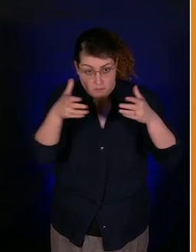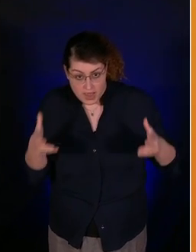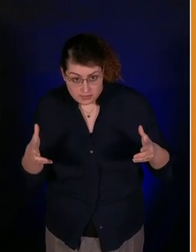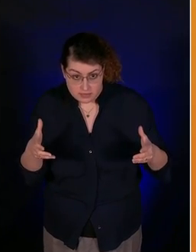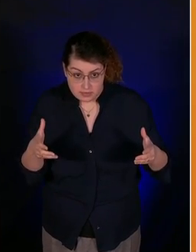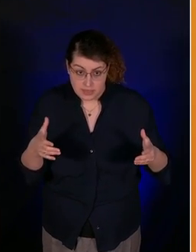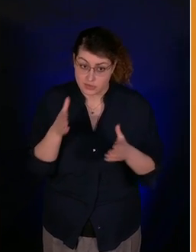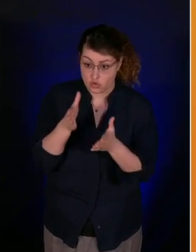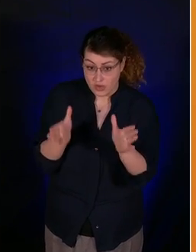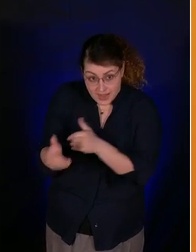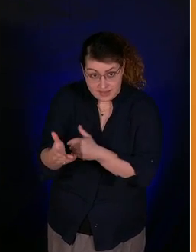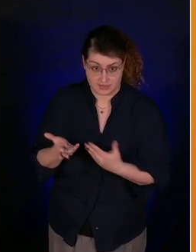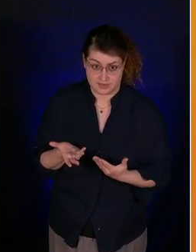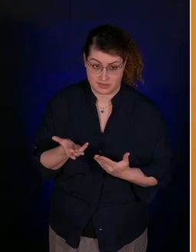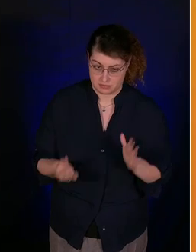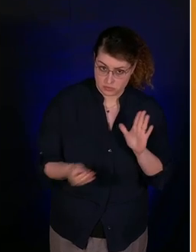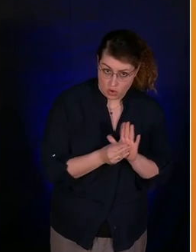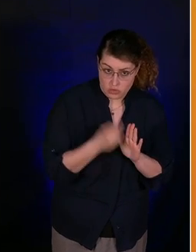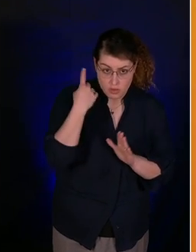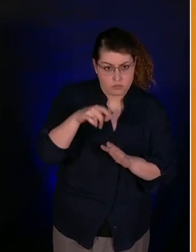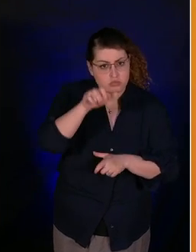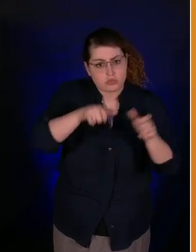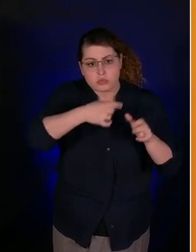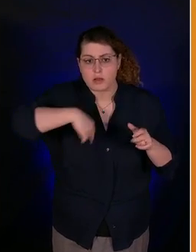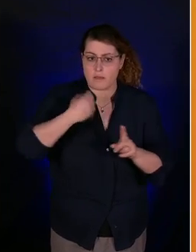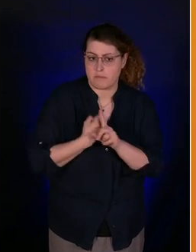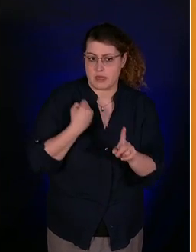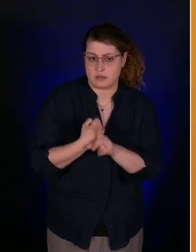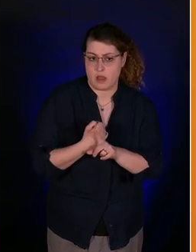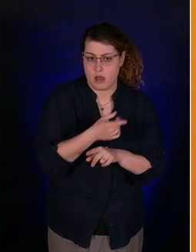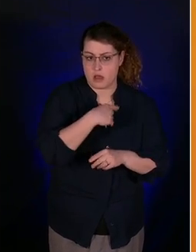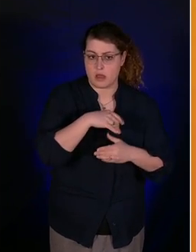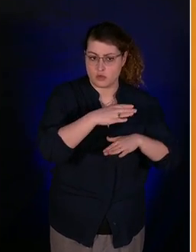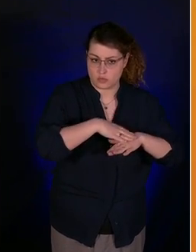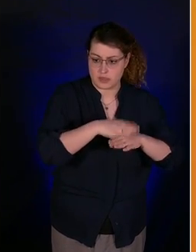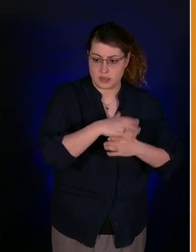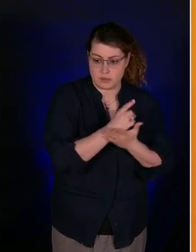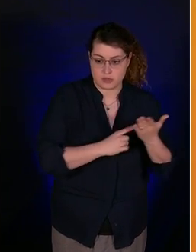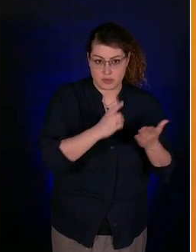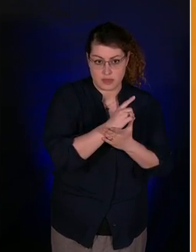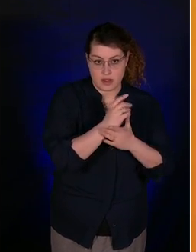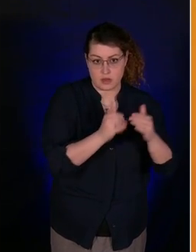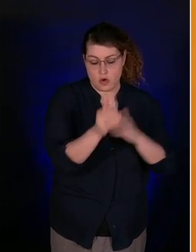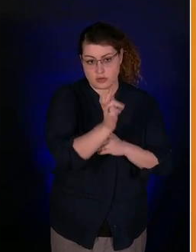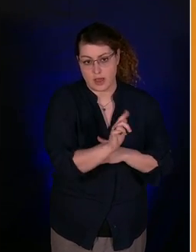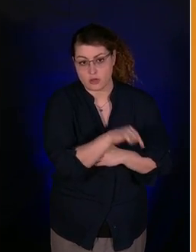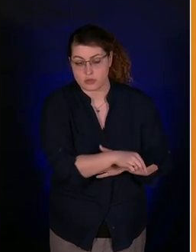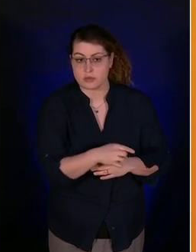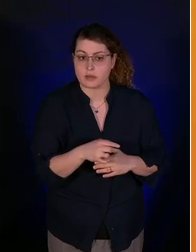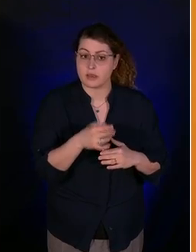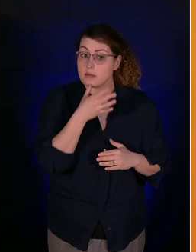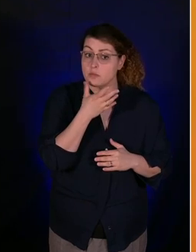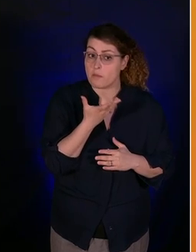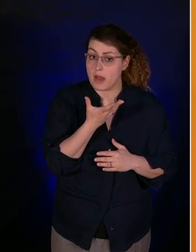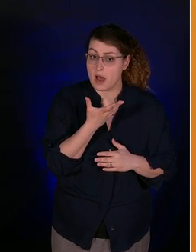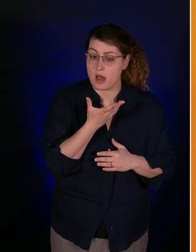et de classe. Pour les militants CGT du Conseil départemental de la Haute-Garonne, nous ne devons pas nous départir de